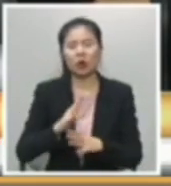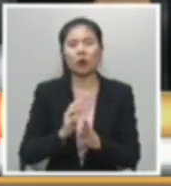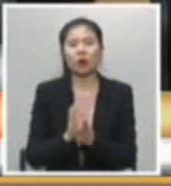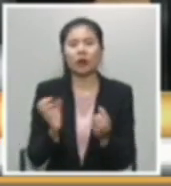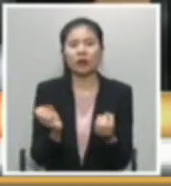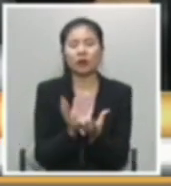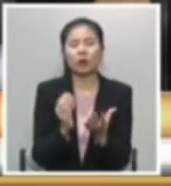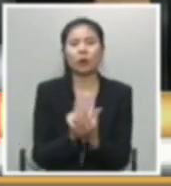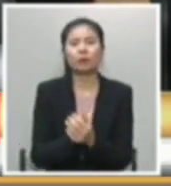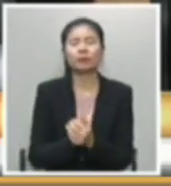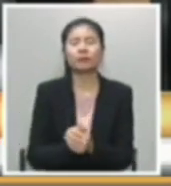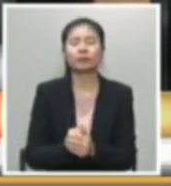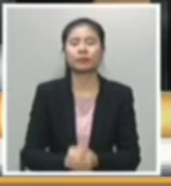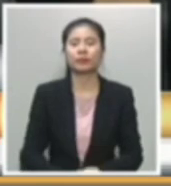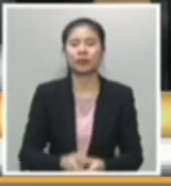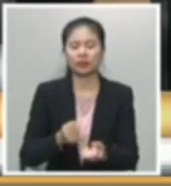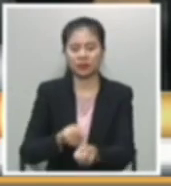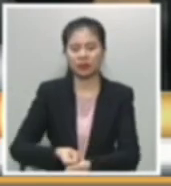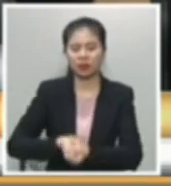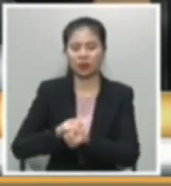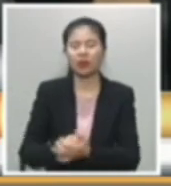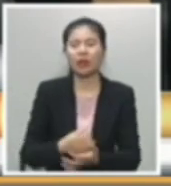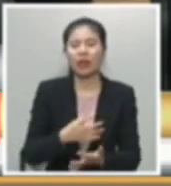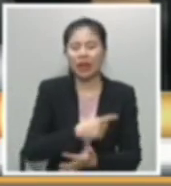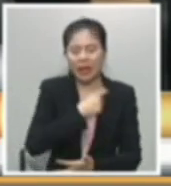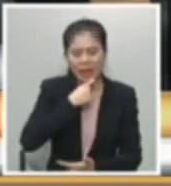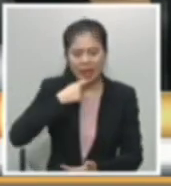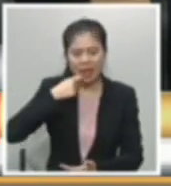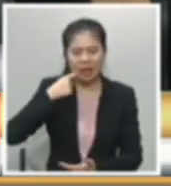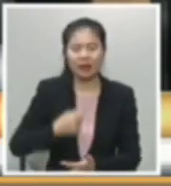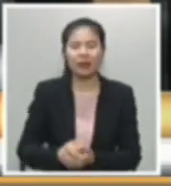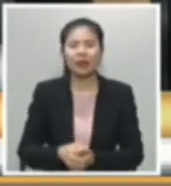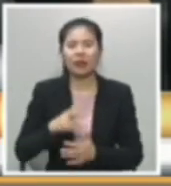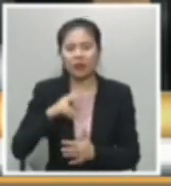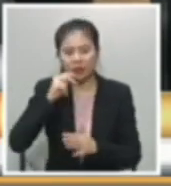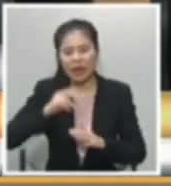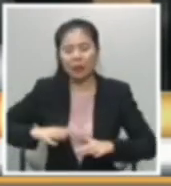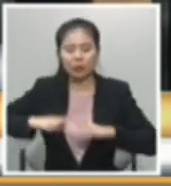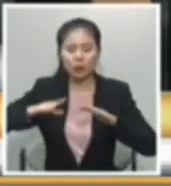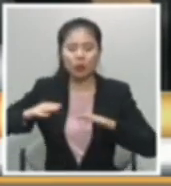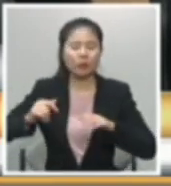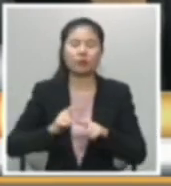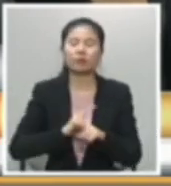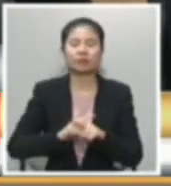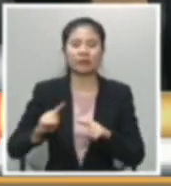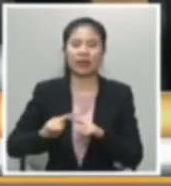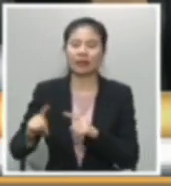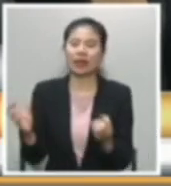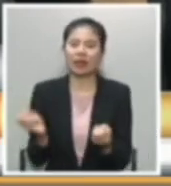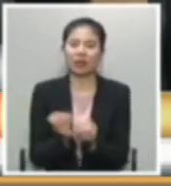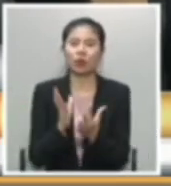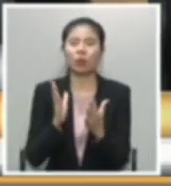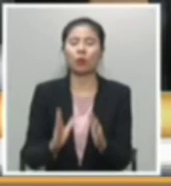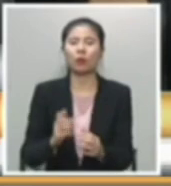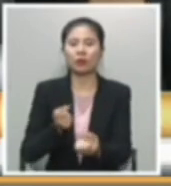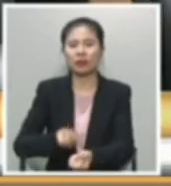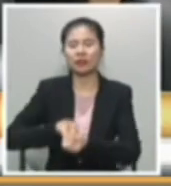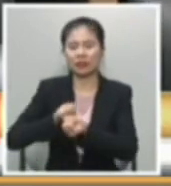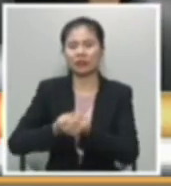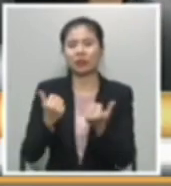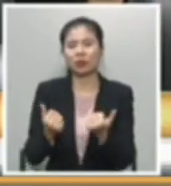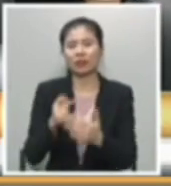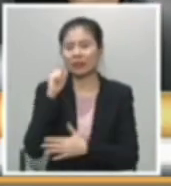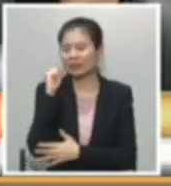าวแล้งข้าวตายพอปลูกใหม่ก็ไม่แล้งอีกรอบก็โดนน้ำท่วมใครทำอ้อยตอนนี้ก็ยังรอราค